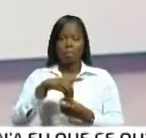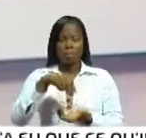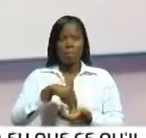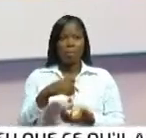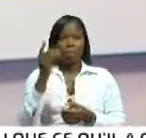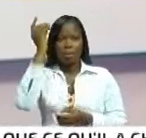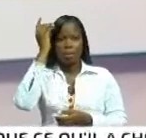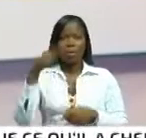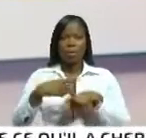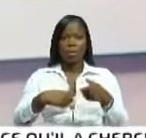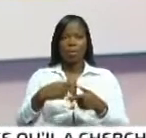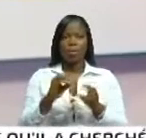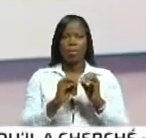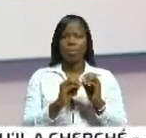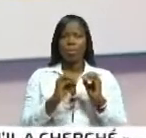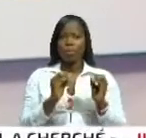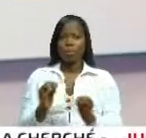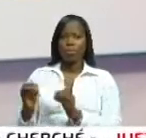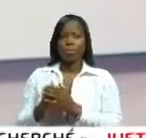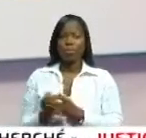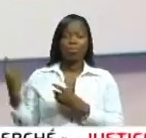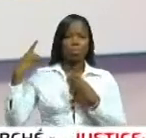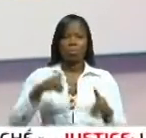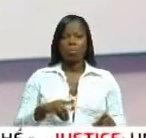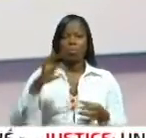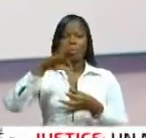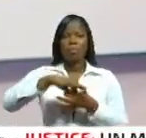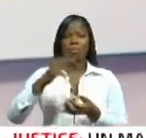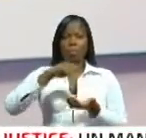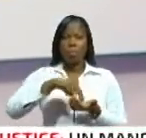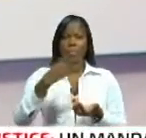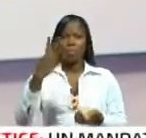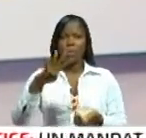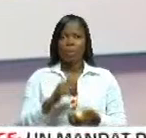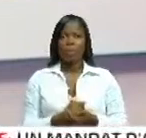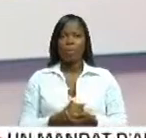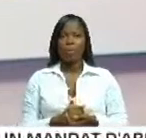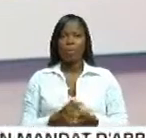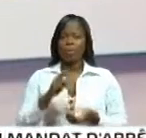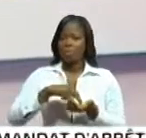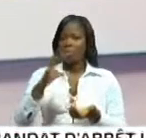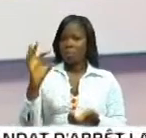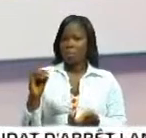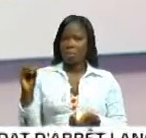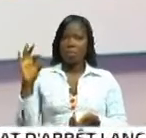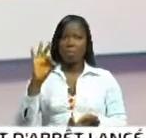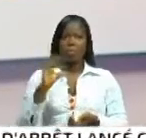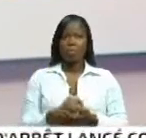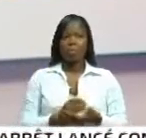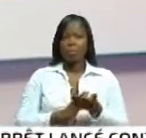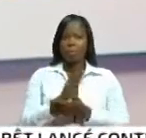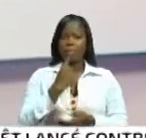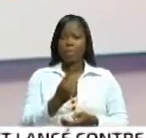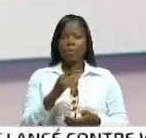allé or depuis les élections de 2014 2009 le parti nous a bien dit